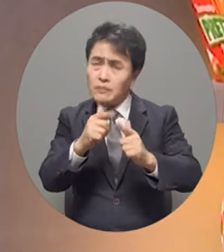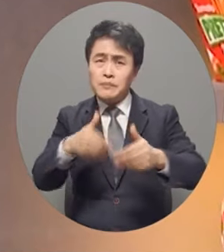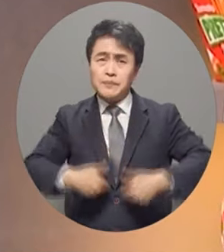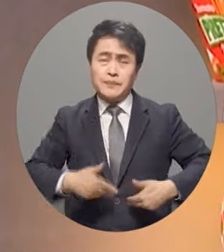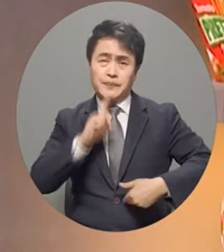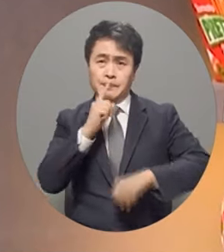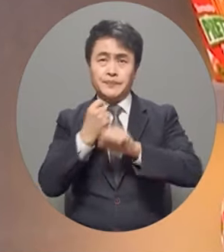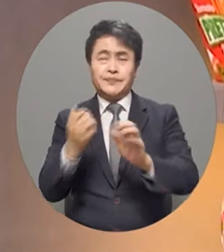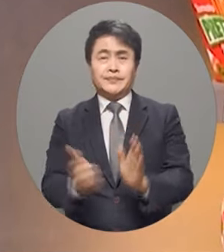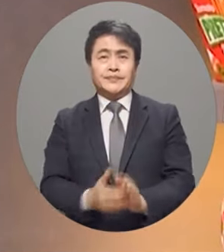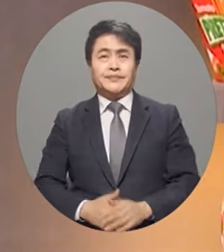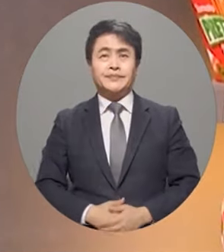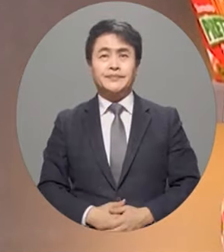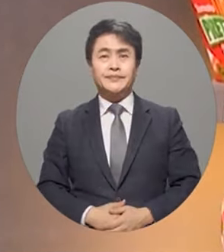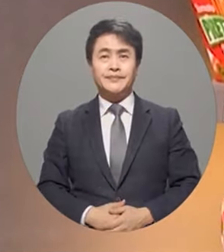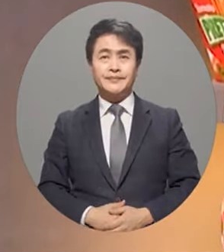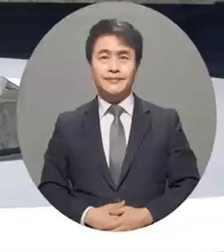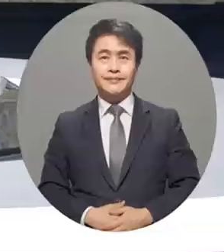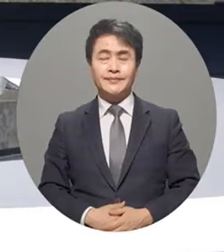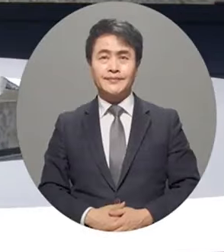뉴스 이재욱입니다.